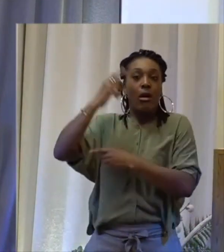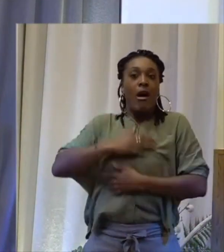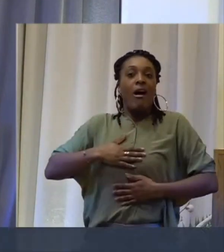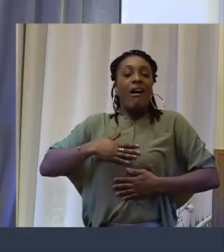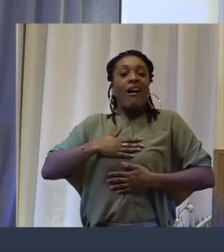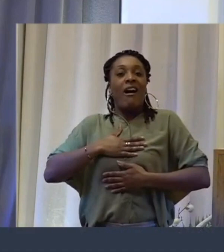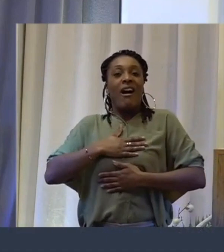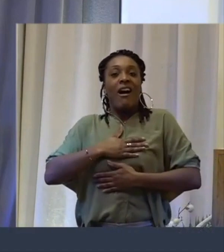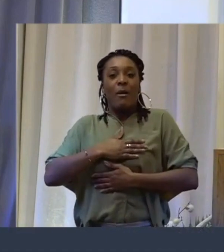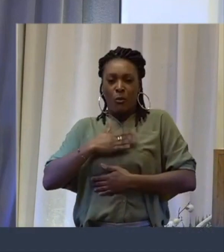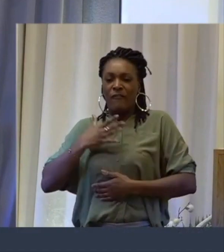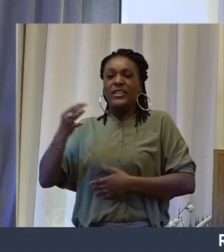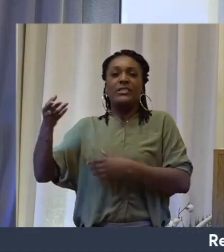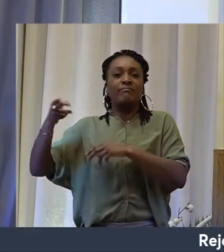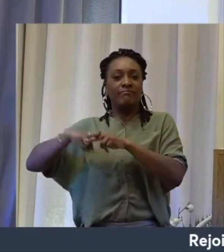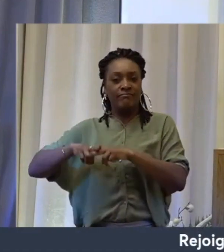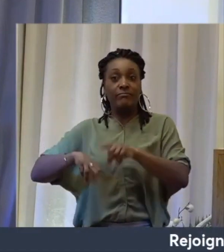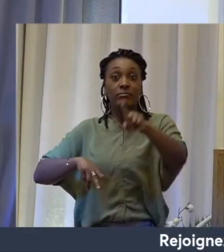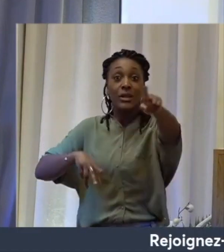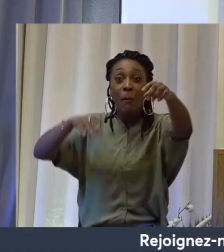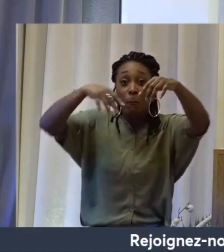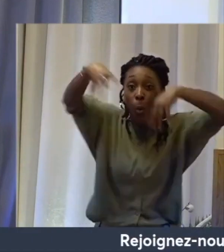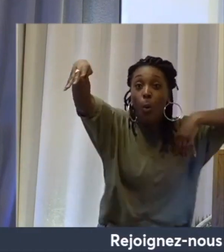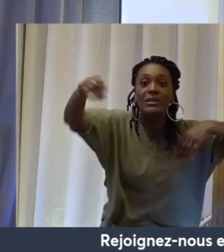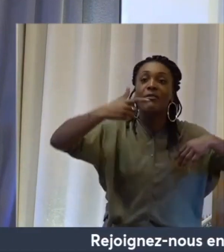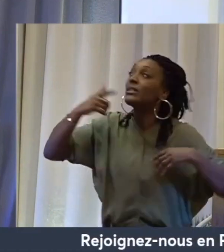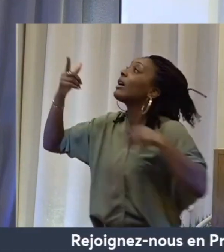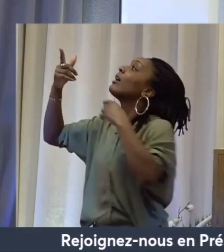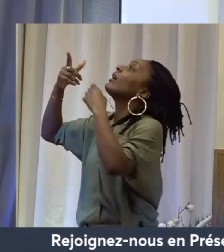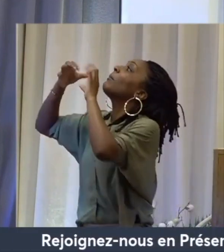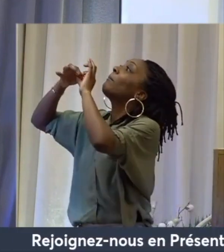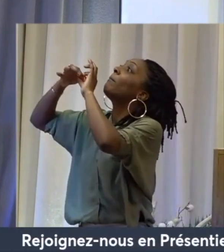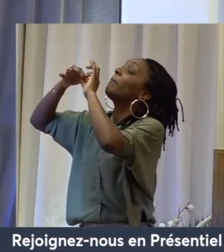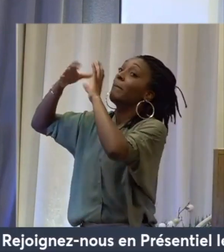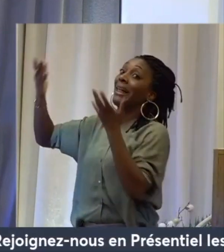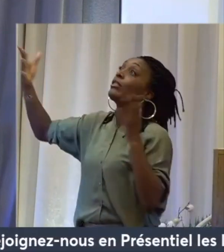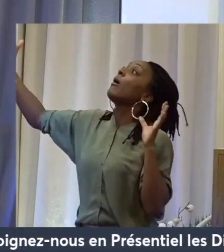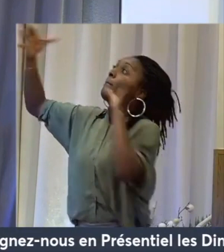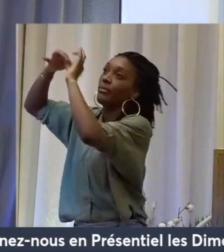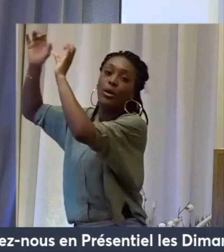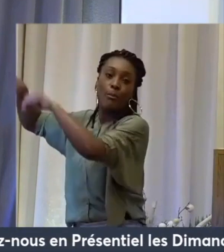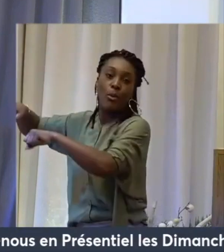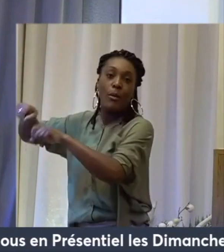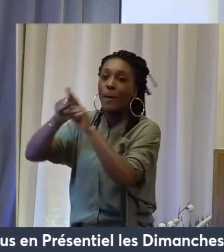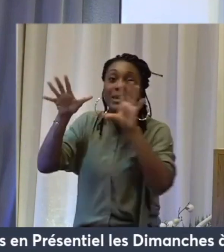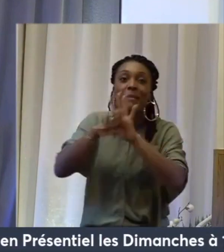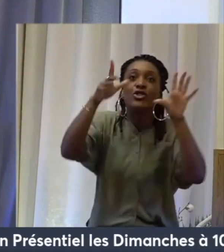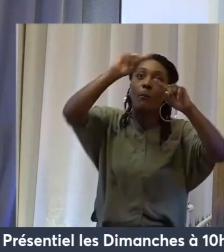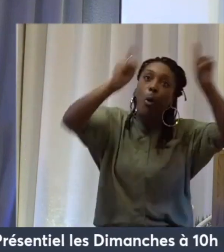et qu'en Jésus-Christ, par la foi, nous avons accès auprès du Père. Si tu places ta foi en